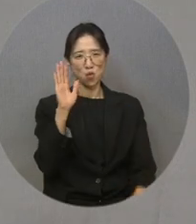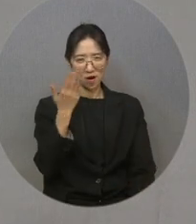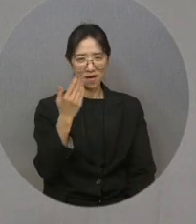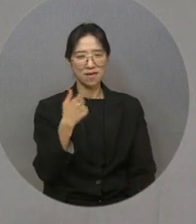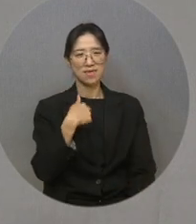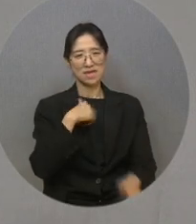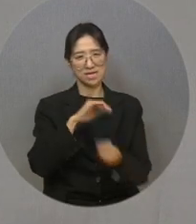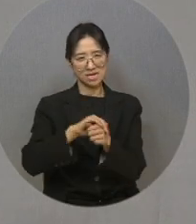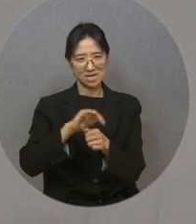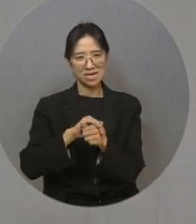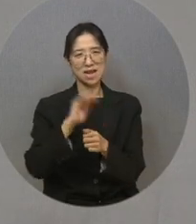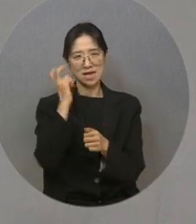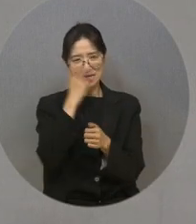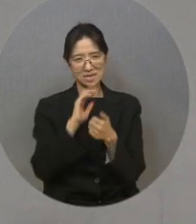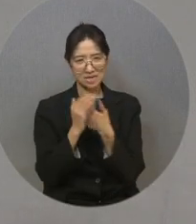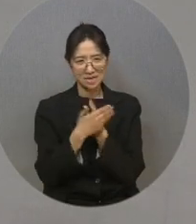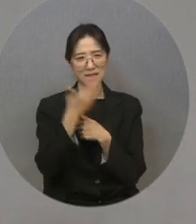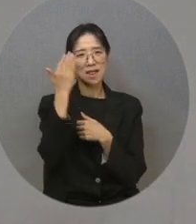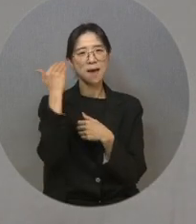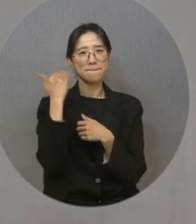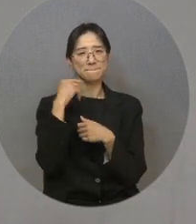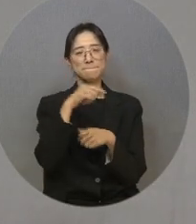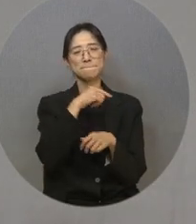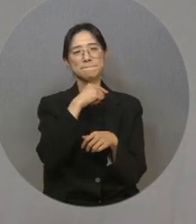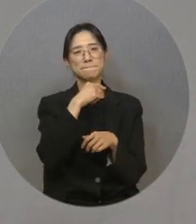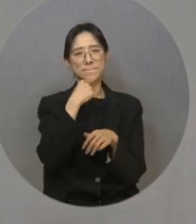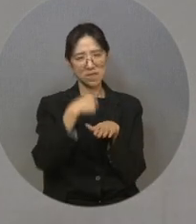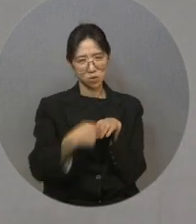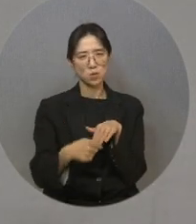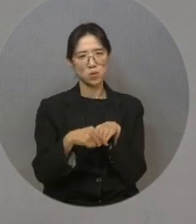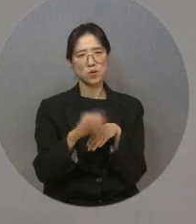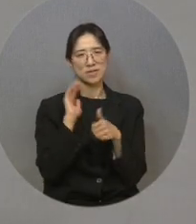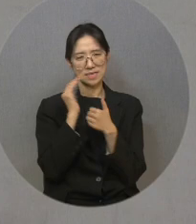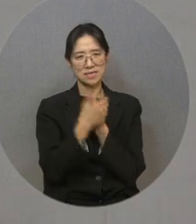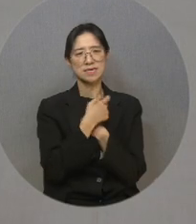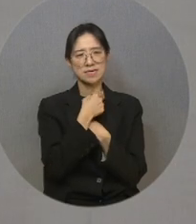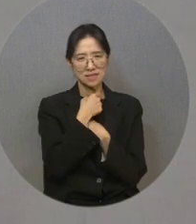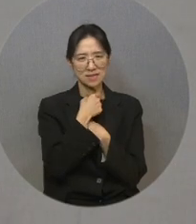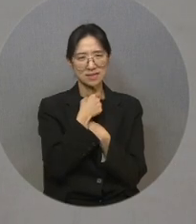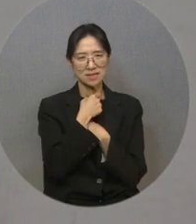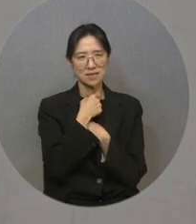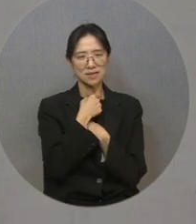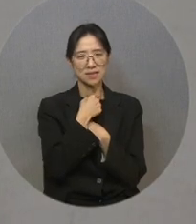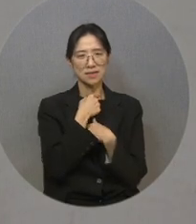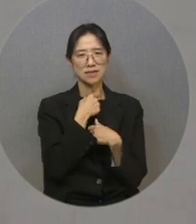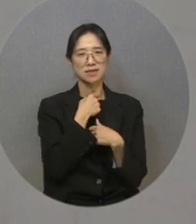신라를 지키고 대한민국의 이제 우리 한민족을 지키겠다는 그런